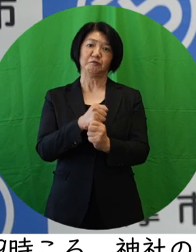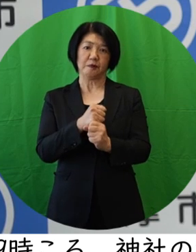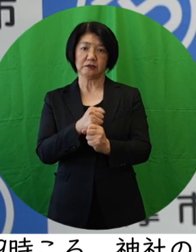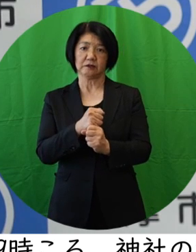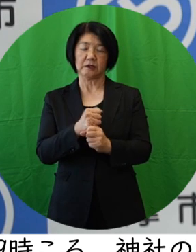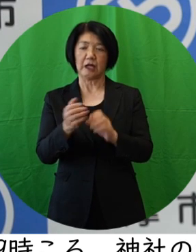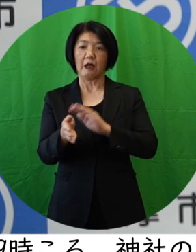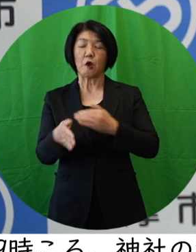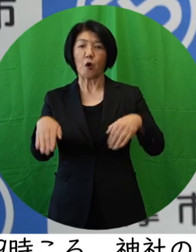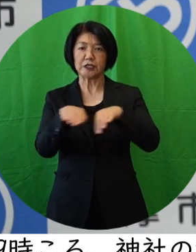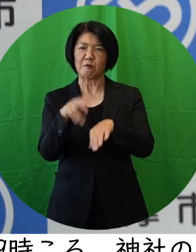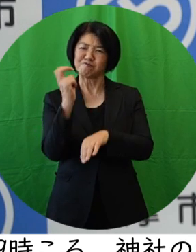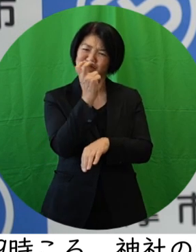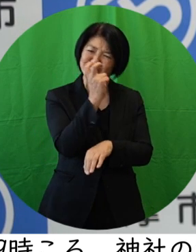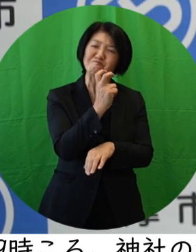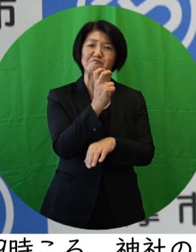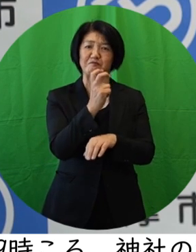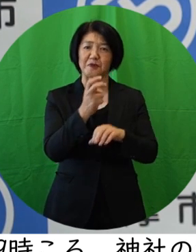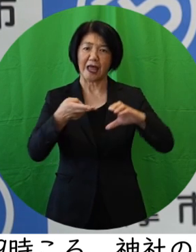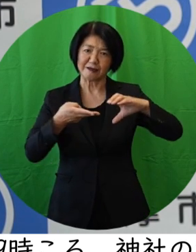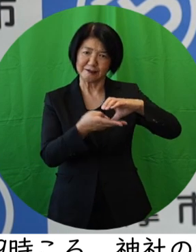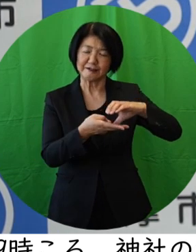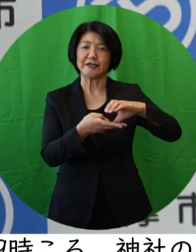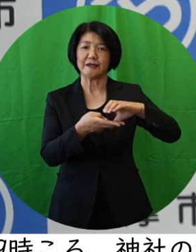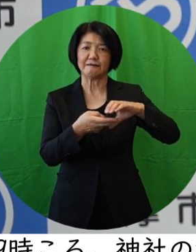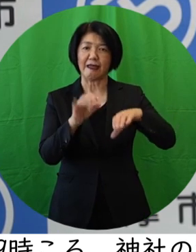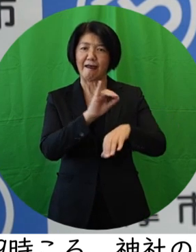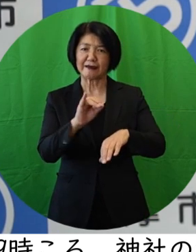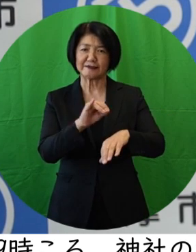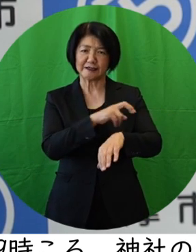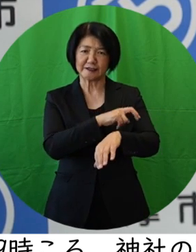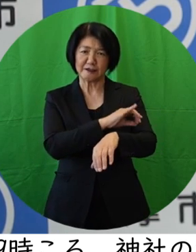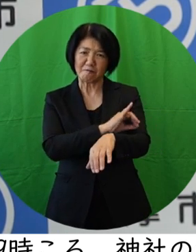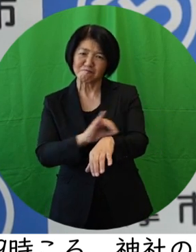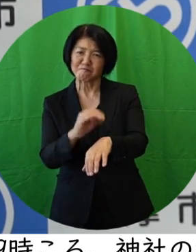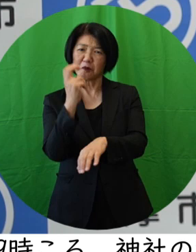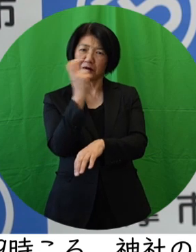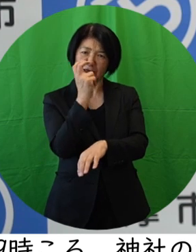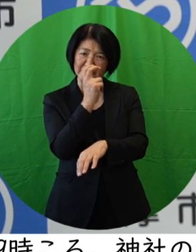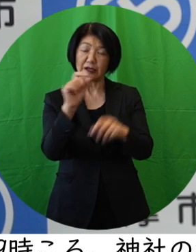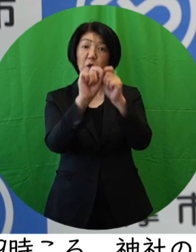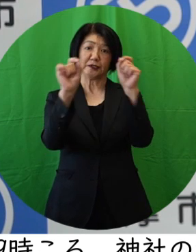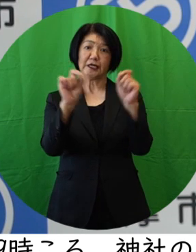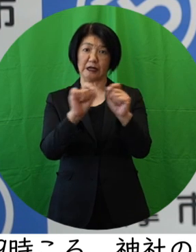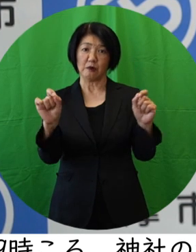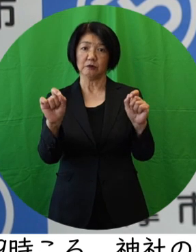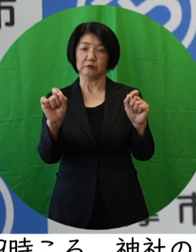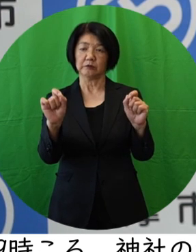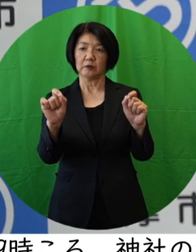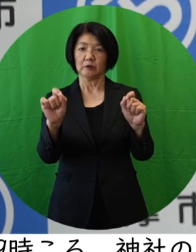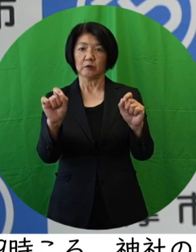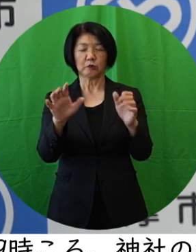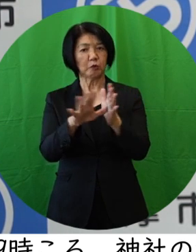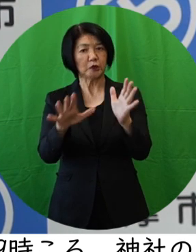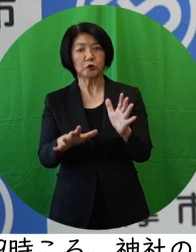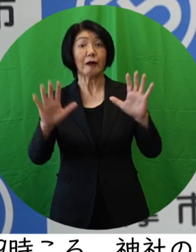病院でもCT血液検査など検査の結果も特段の